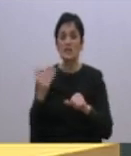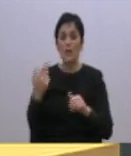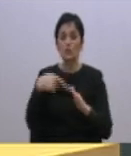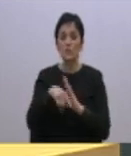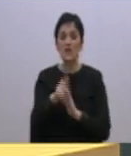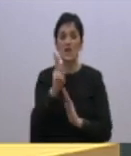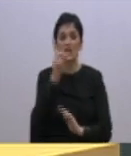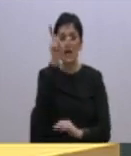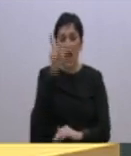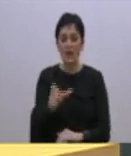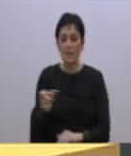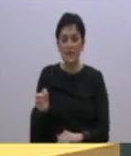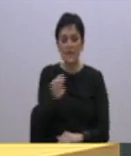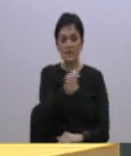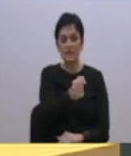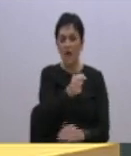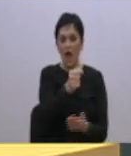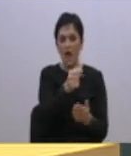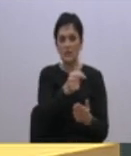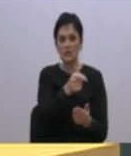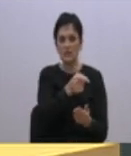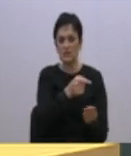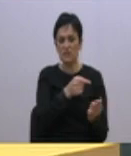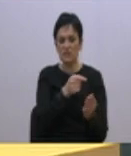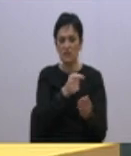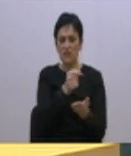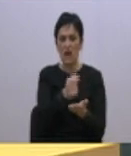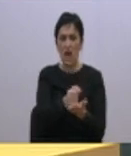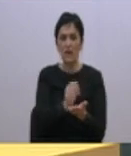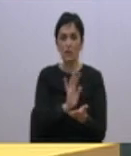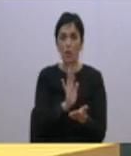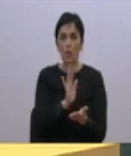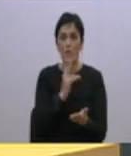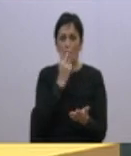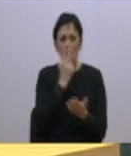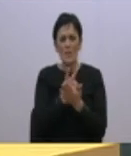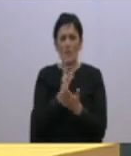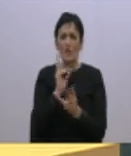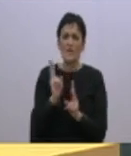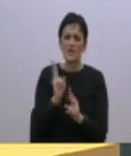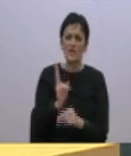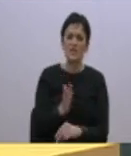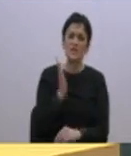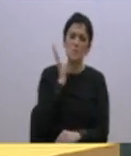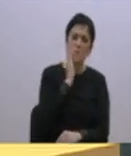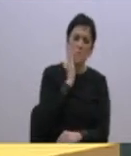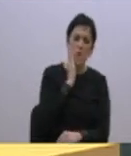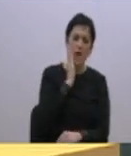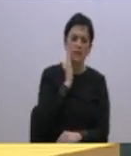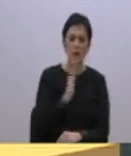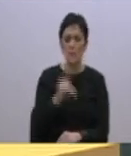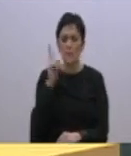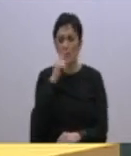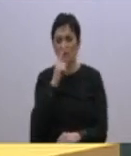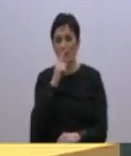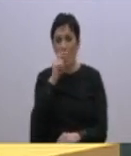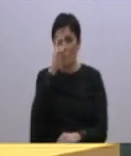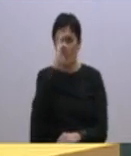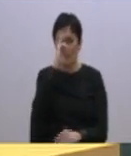კანდიდატი. იმიტომ რომ მიუხედავად იმისა, ვინ რომ დოდის არის თქვენ და მართალია მთავრობასა და პრეზიდენტ შორის